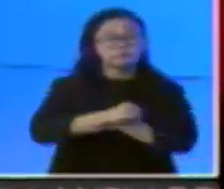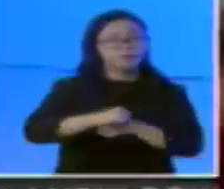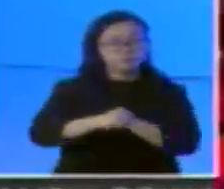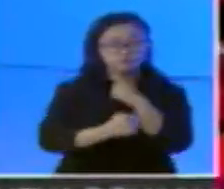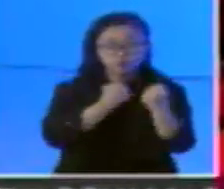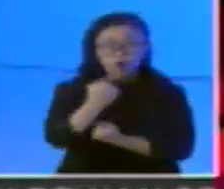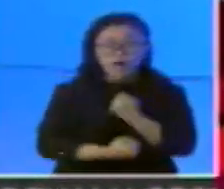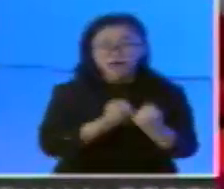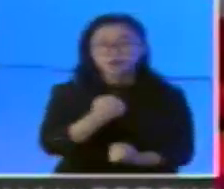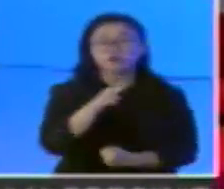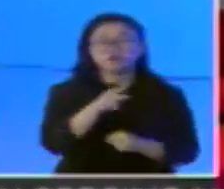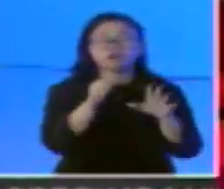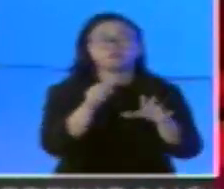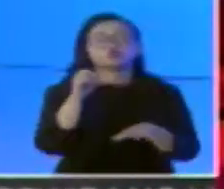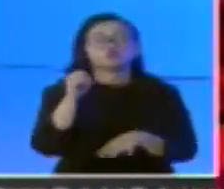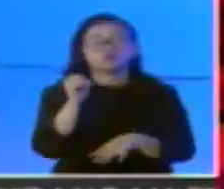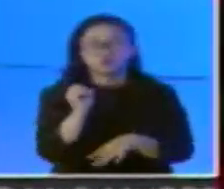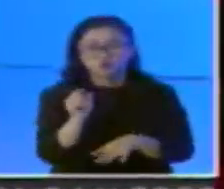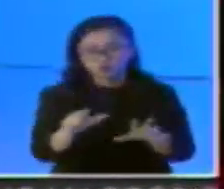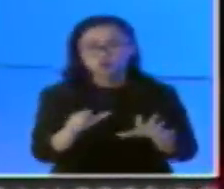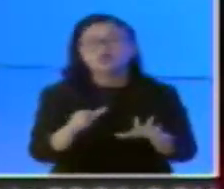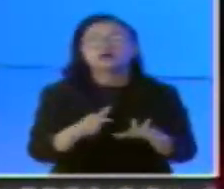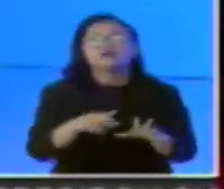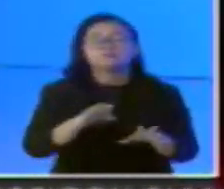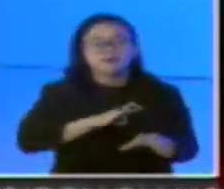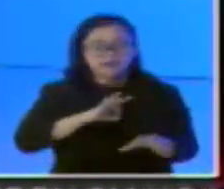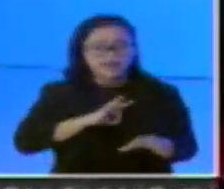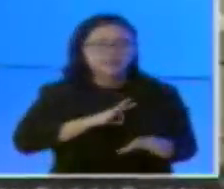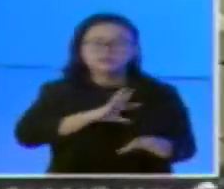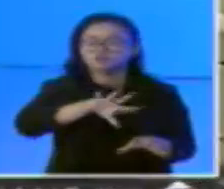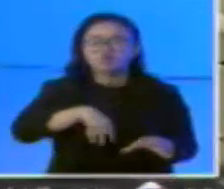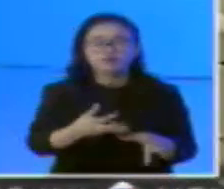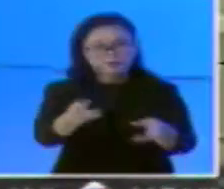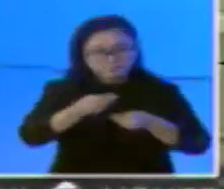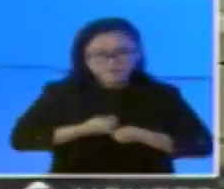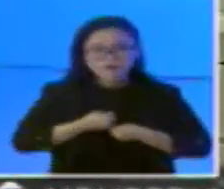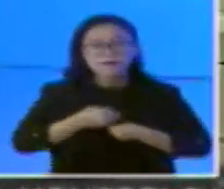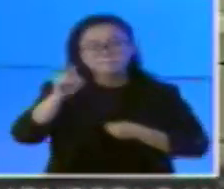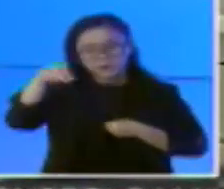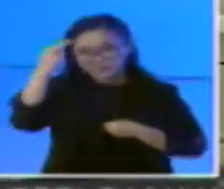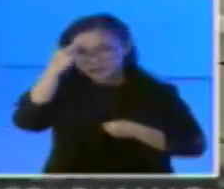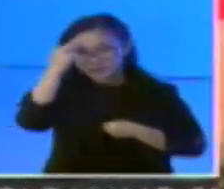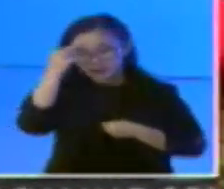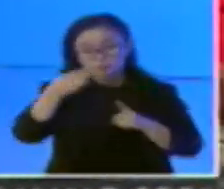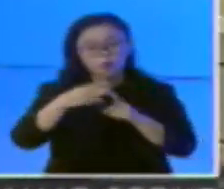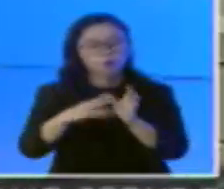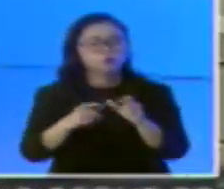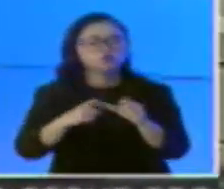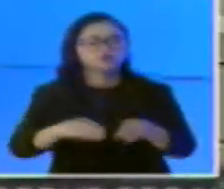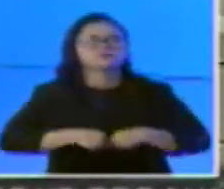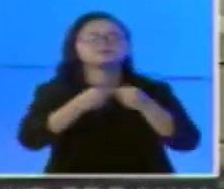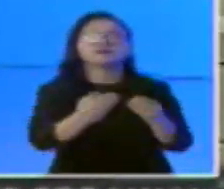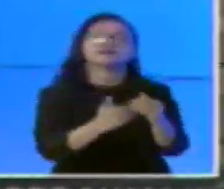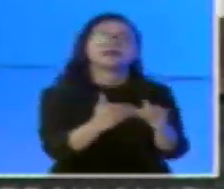menggondol 267 medali di Filipina mendapat apresiasi tinggi. Pemerintah memutuskan menaikkan bonus SEA Games